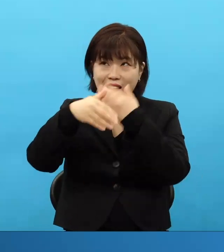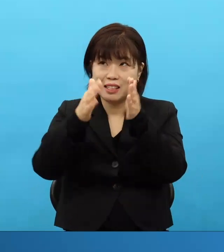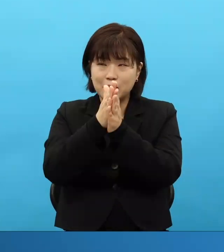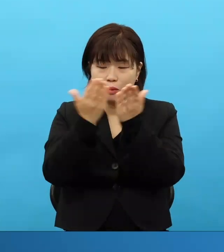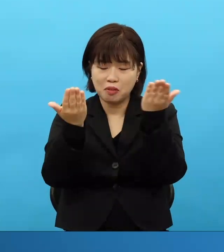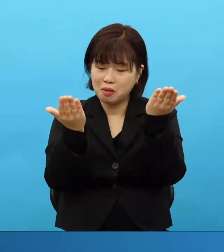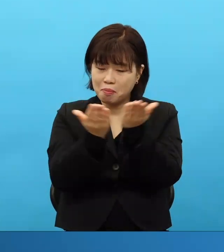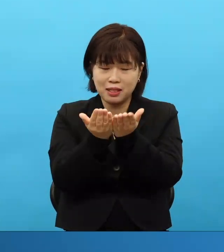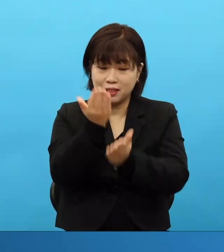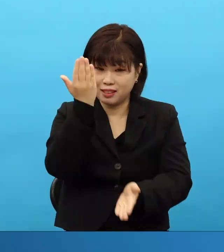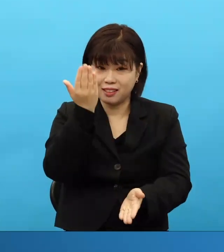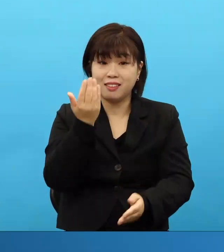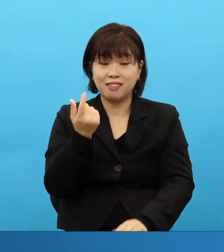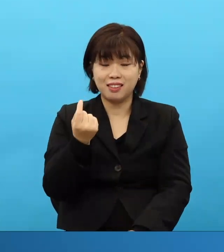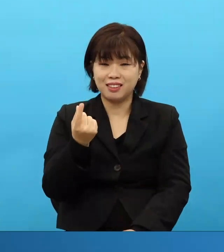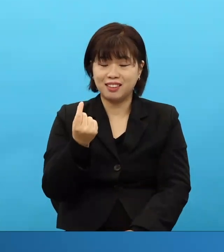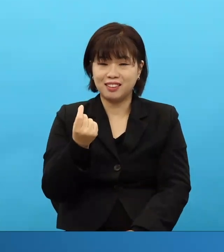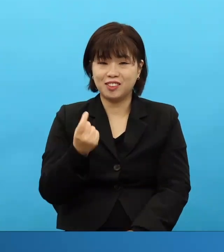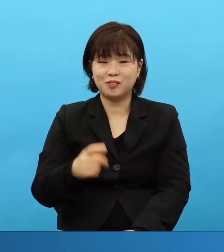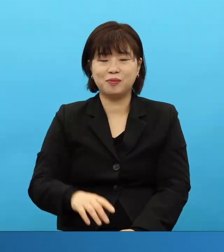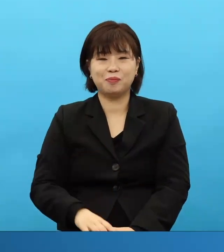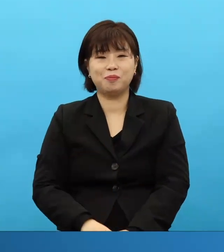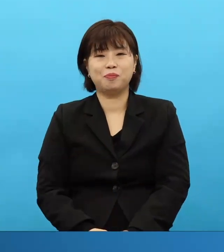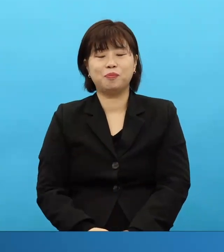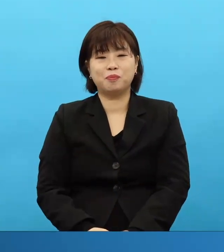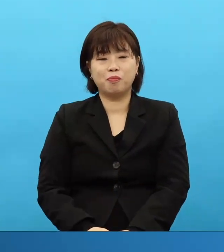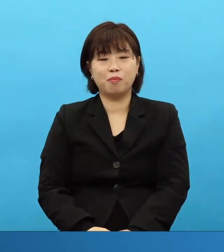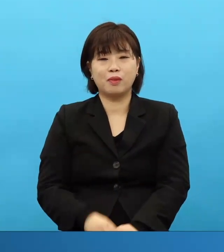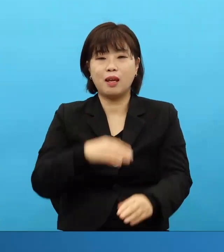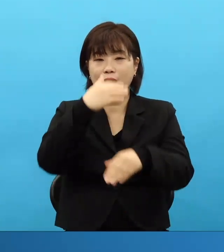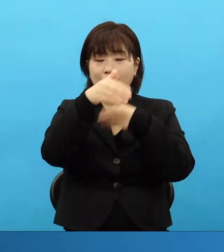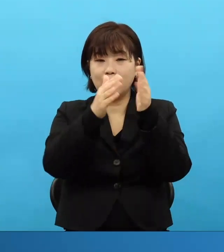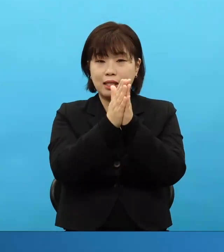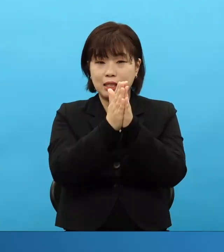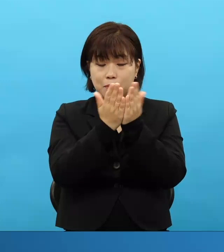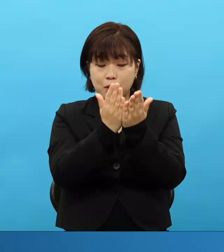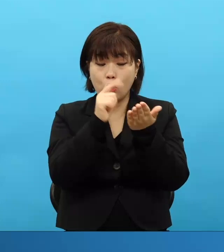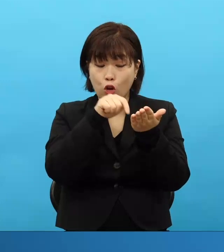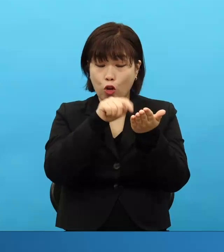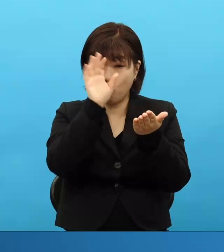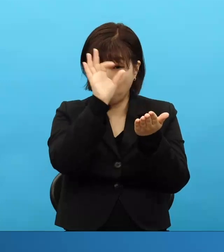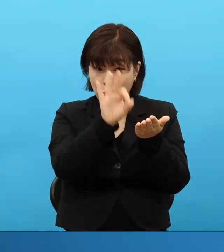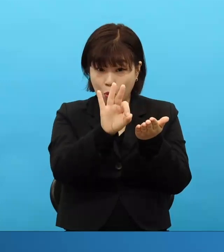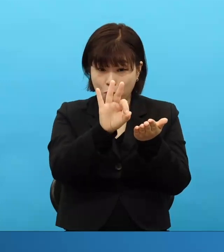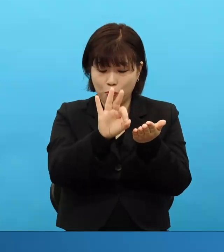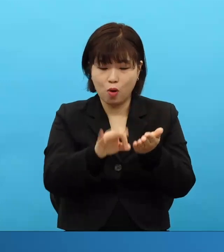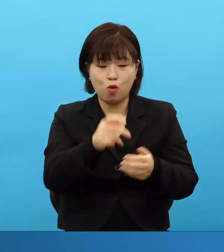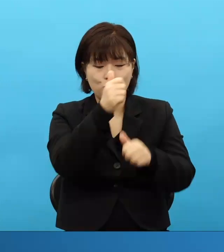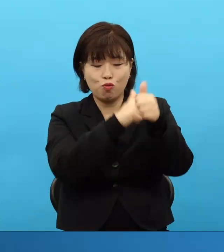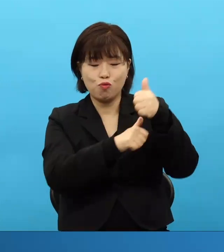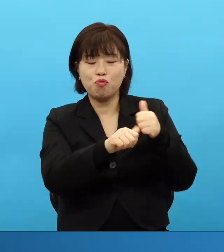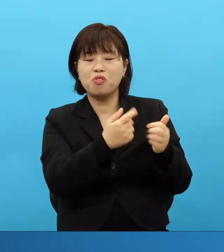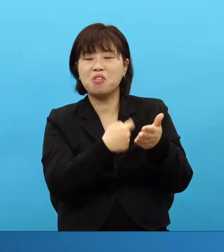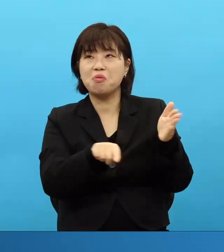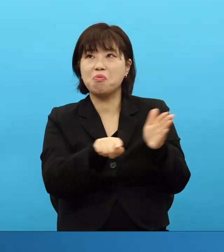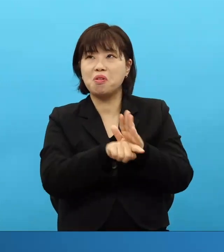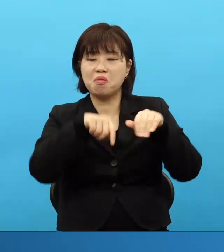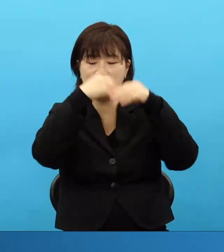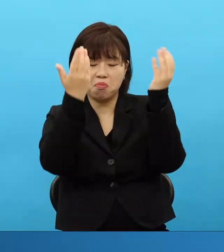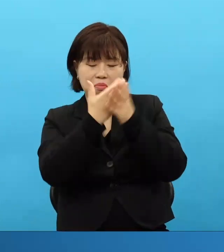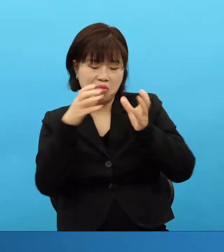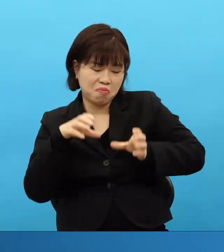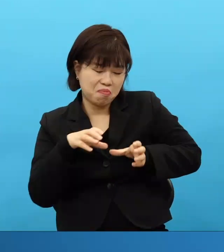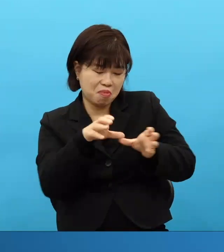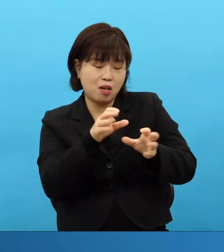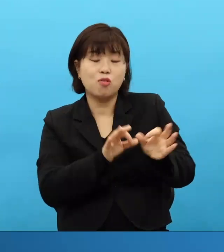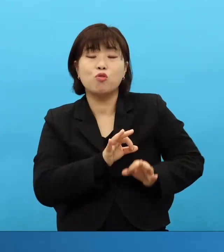It's not very biblical either. 성경에는요 후대를 위해서 모든 것 투자했습니다. In the Bible, we see that they invested everything for the sake of the next